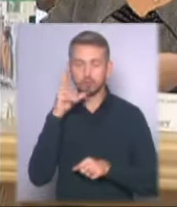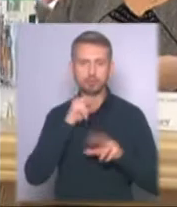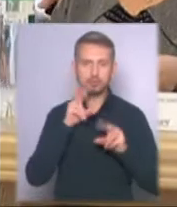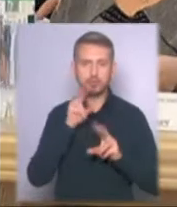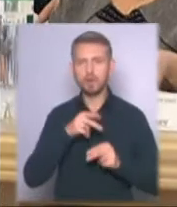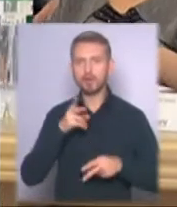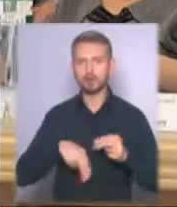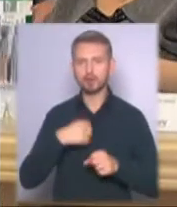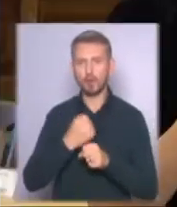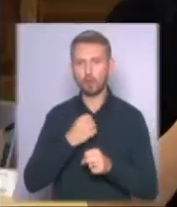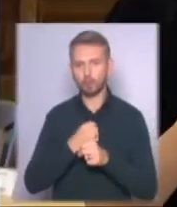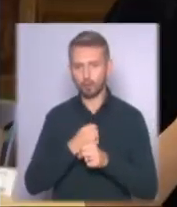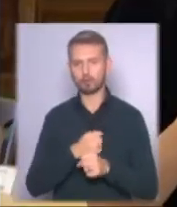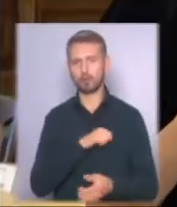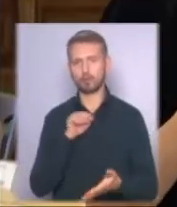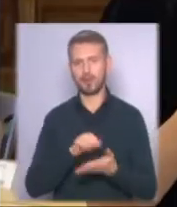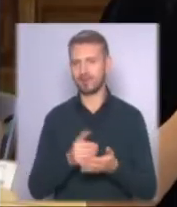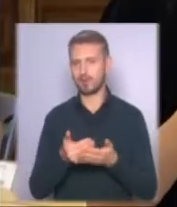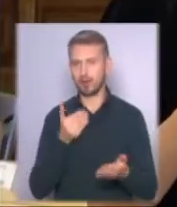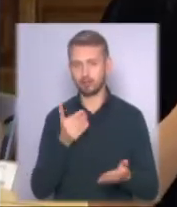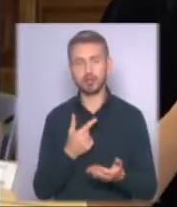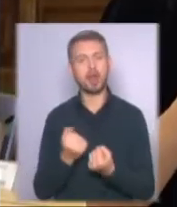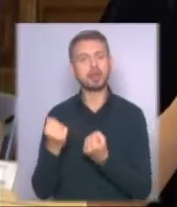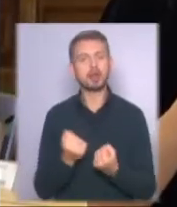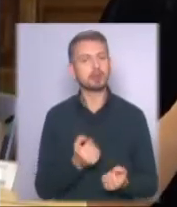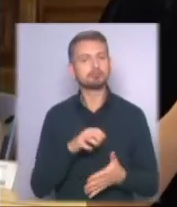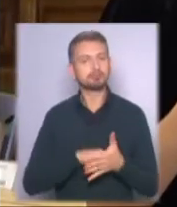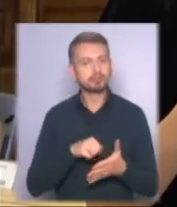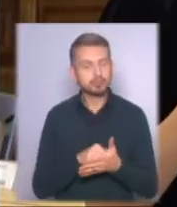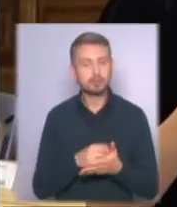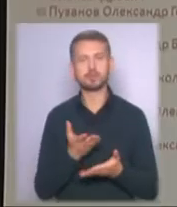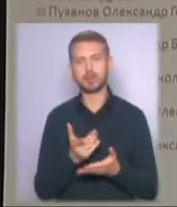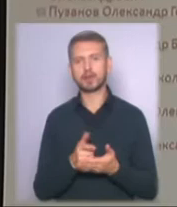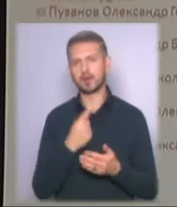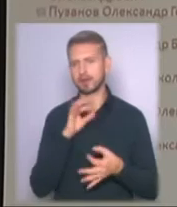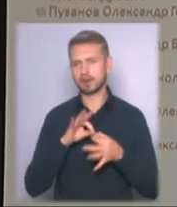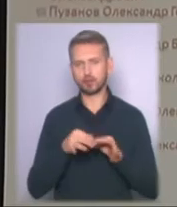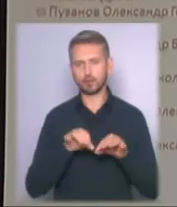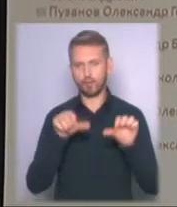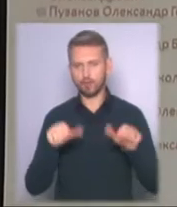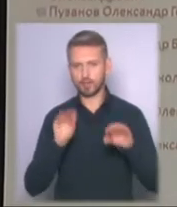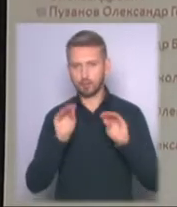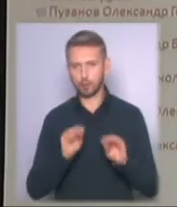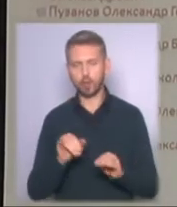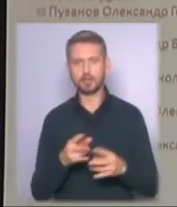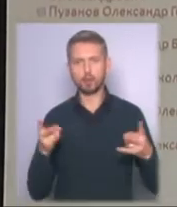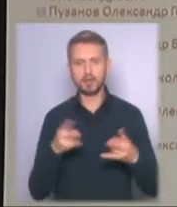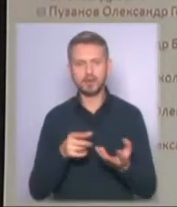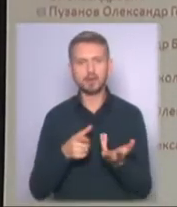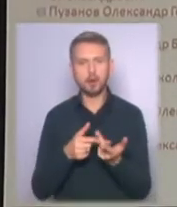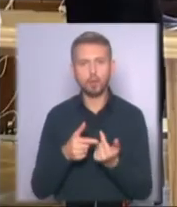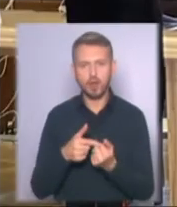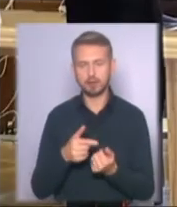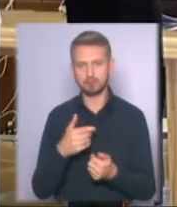закінчити обробку документів раніше. Затримки виникли через складнощі оформлення протоколів та необхідність рахувати майже